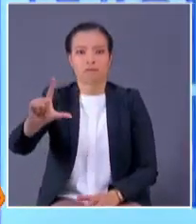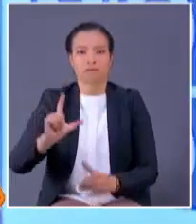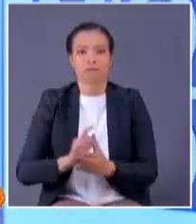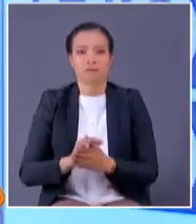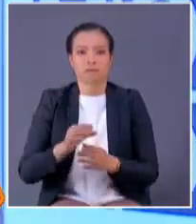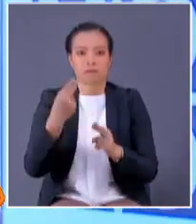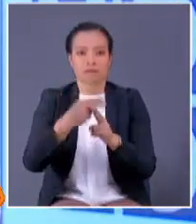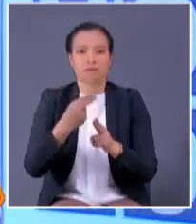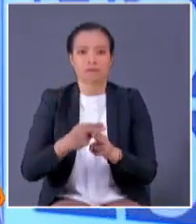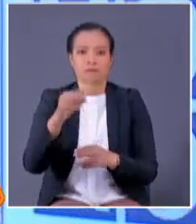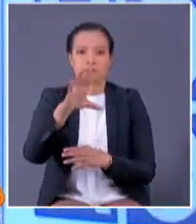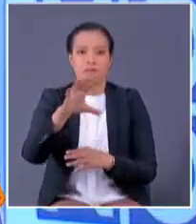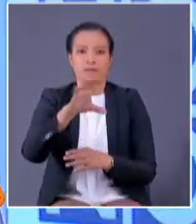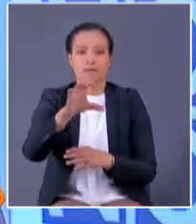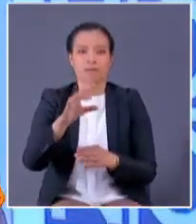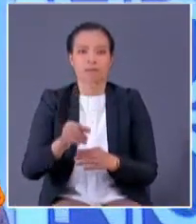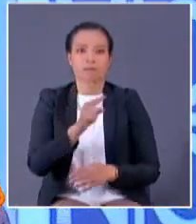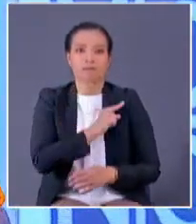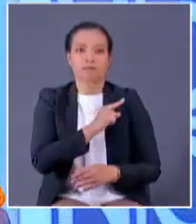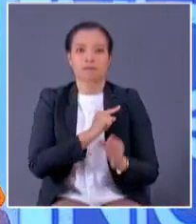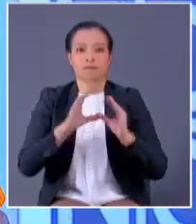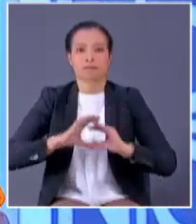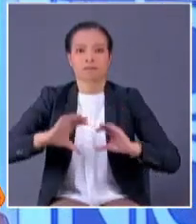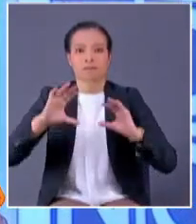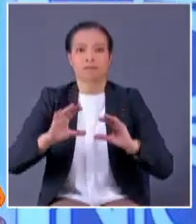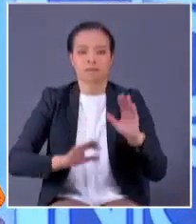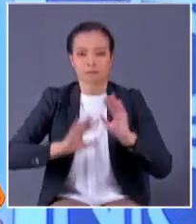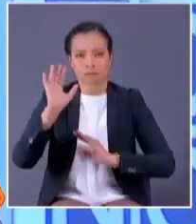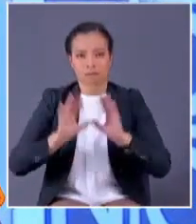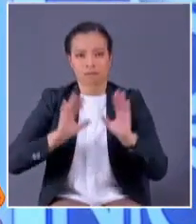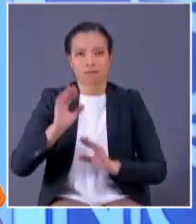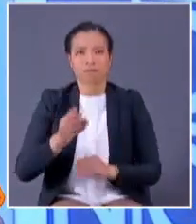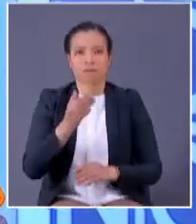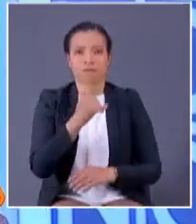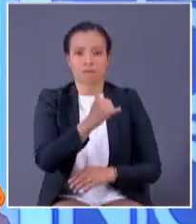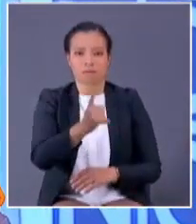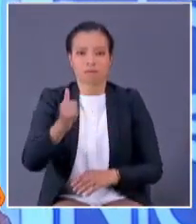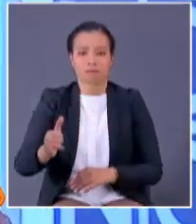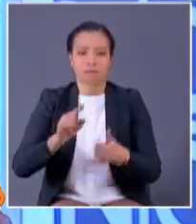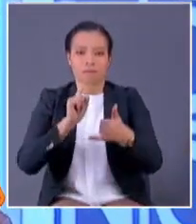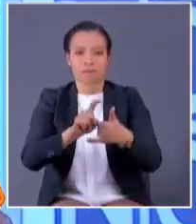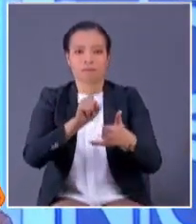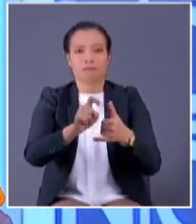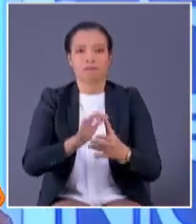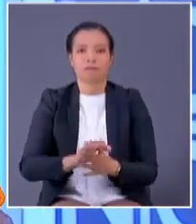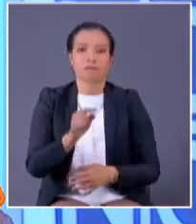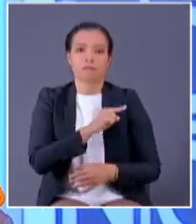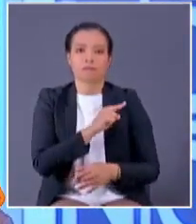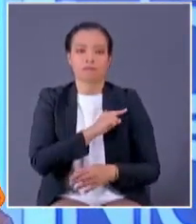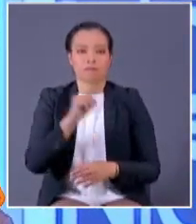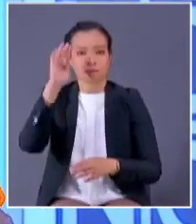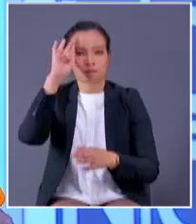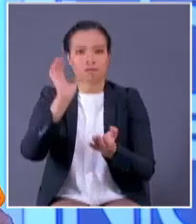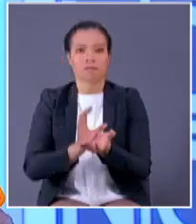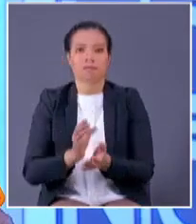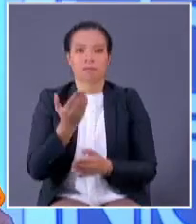า500ชื่อที่เป็นเจ้าหน้าที่ของรัฐแล้วก็ไปออกประชาพิจารณ์ผมเองก็ได้สอบถามไปยังทางเจ้าหน้าที่ตำรวจนะฮะเข